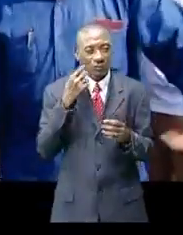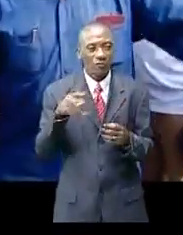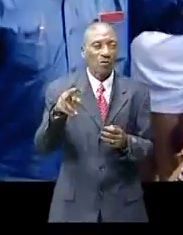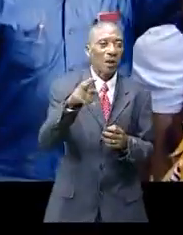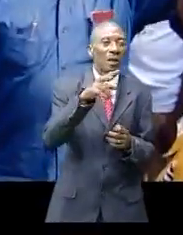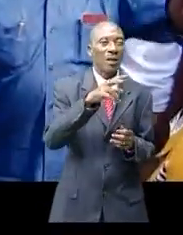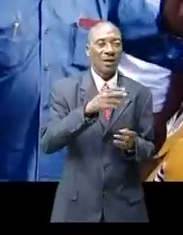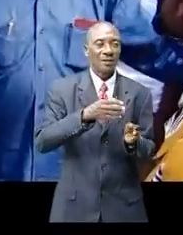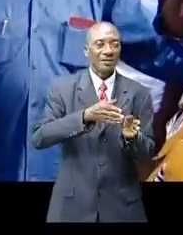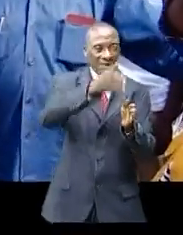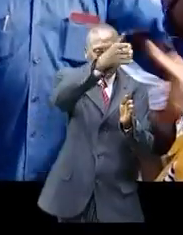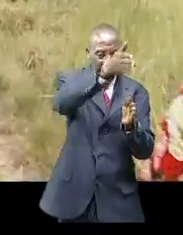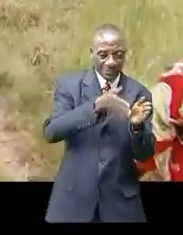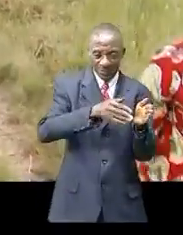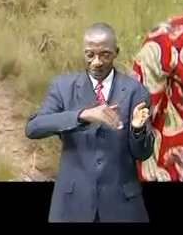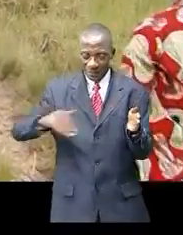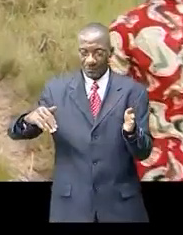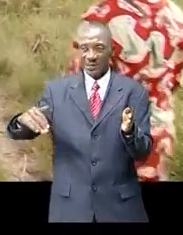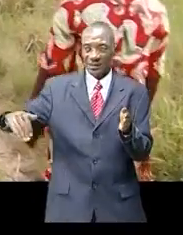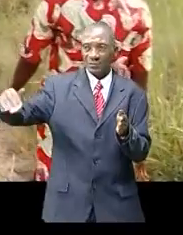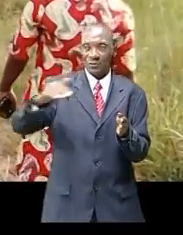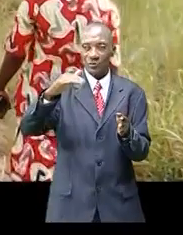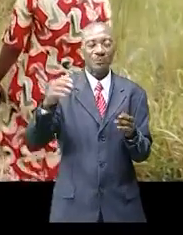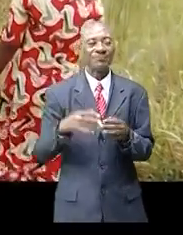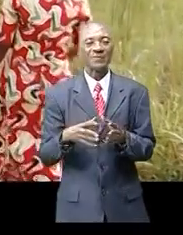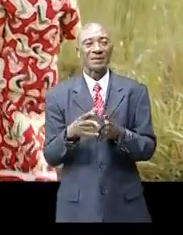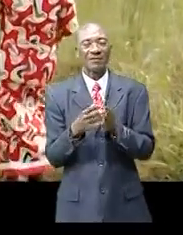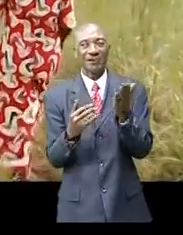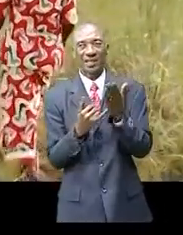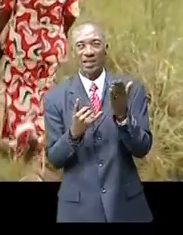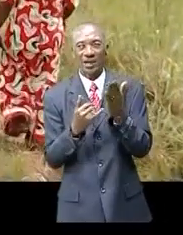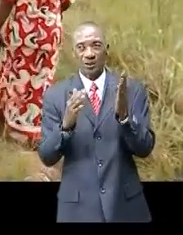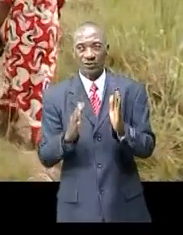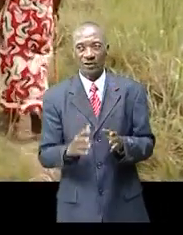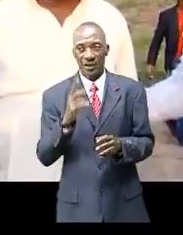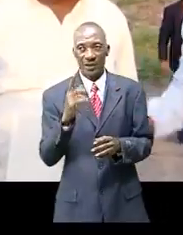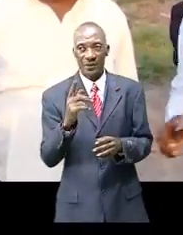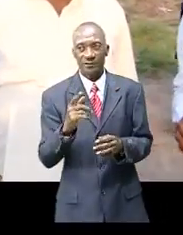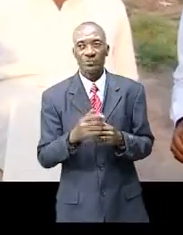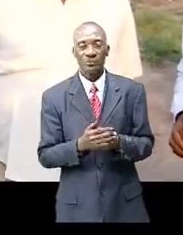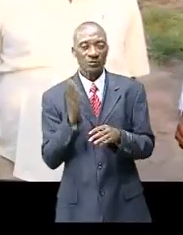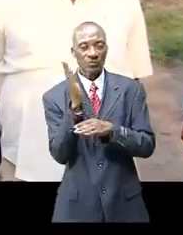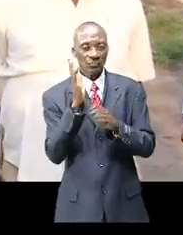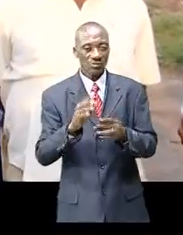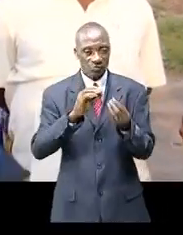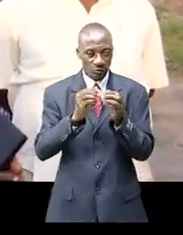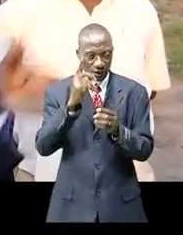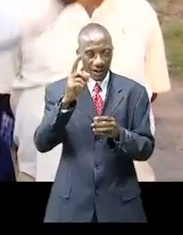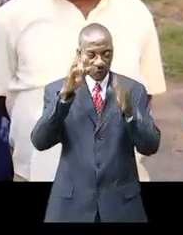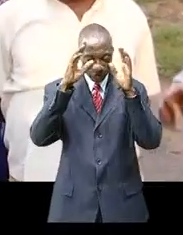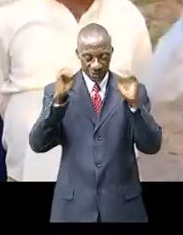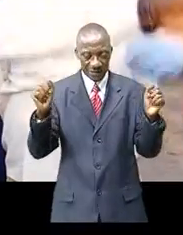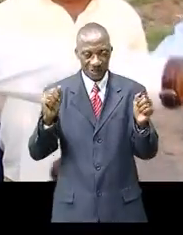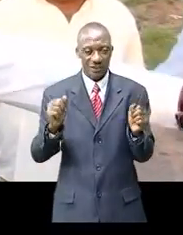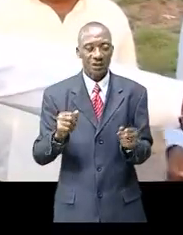les délimitations des propriétés. Conduite par l'ingénieur Ambroise Kazambou-Munkinaï, conseiller principal du chef de l'État en